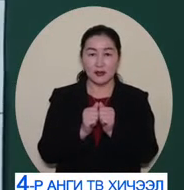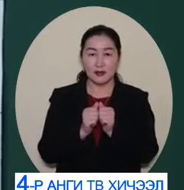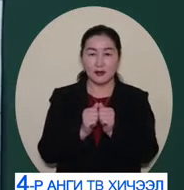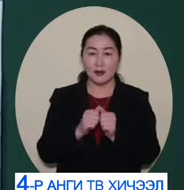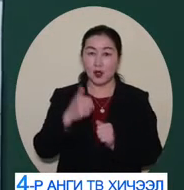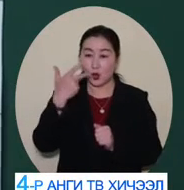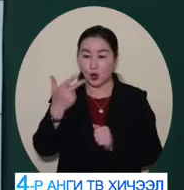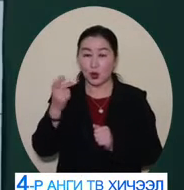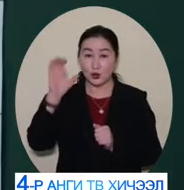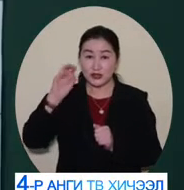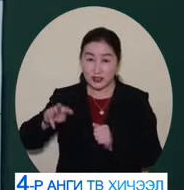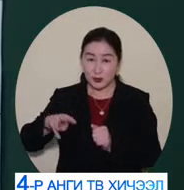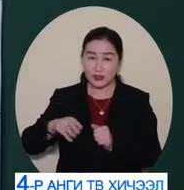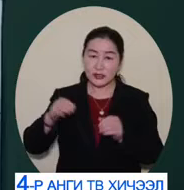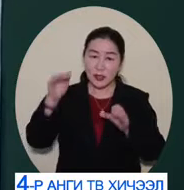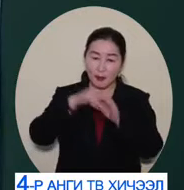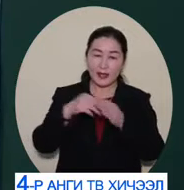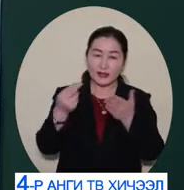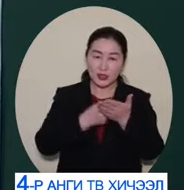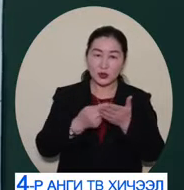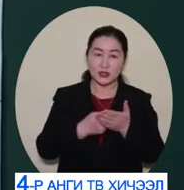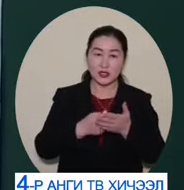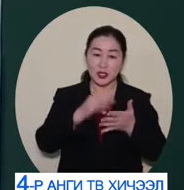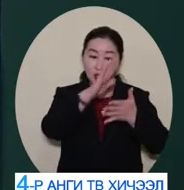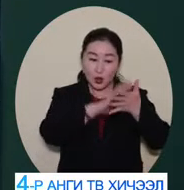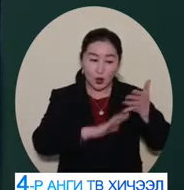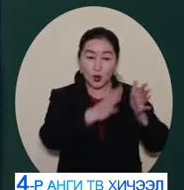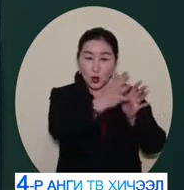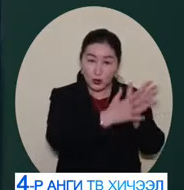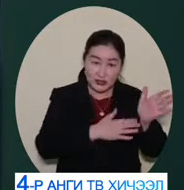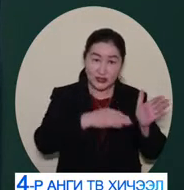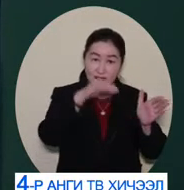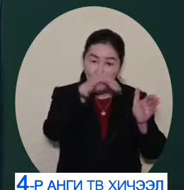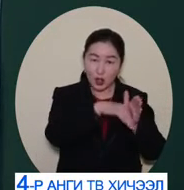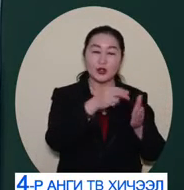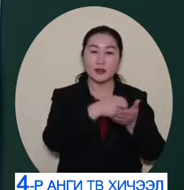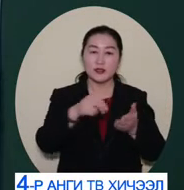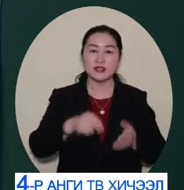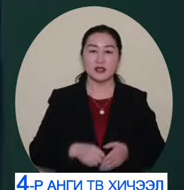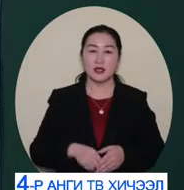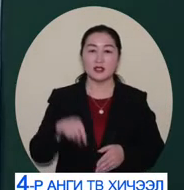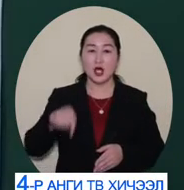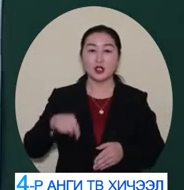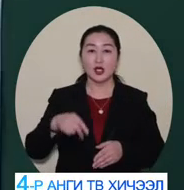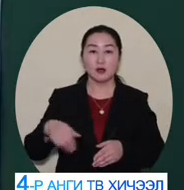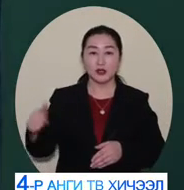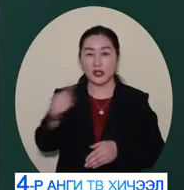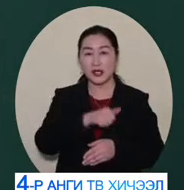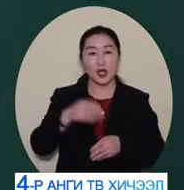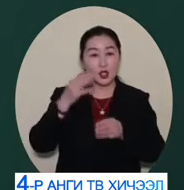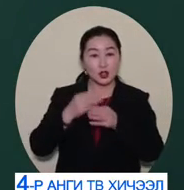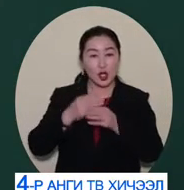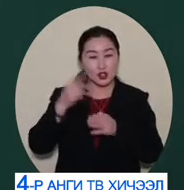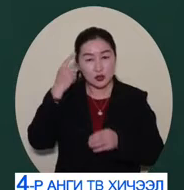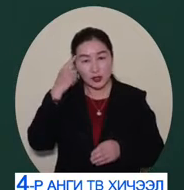За, анхны хүүхэд одоо зурсан хэмжээ хэд вэ? Зурсан хэмжээ хэд билээ? 300